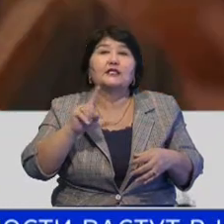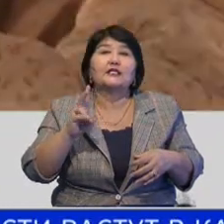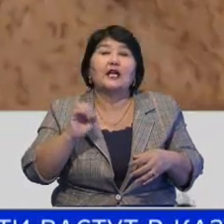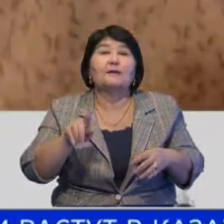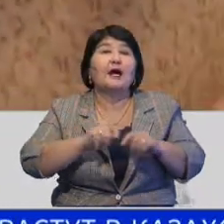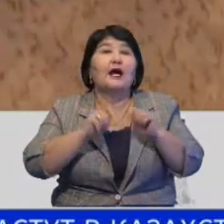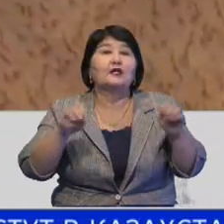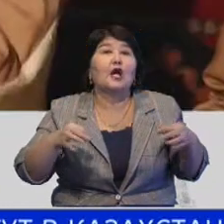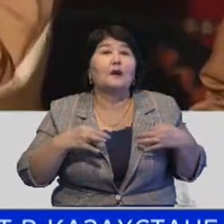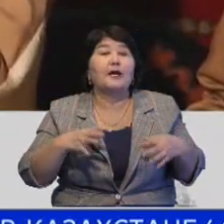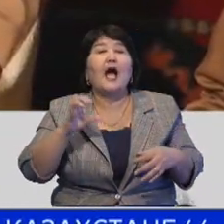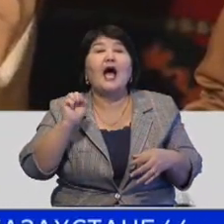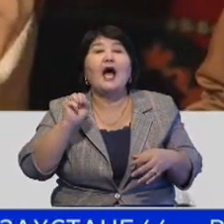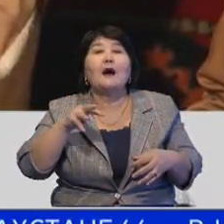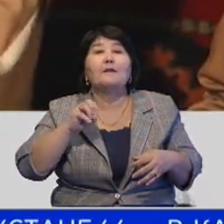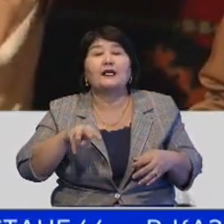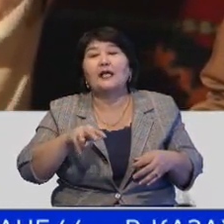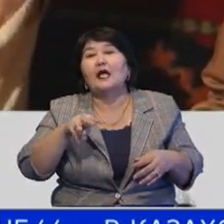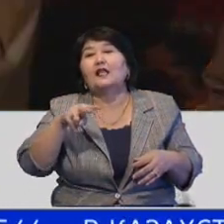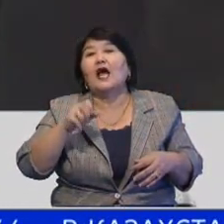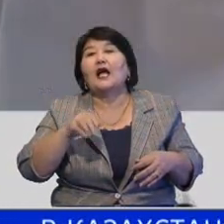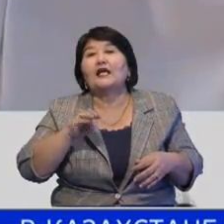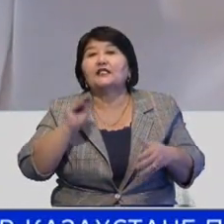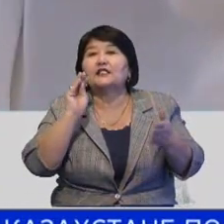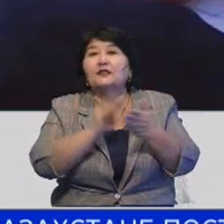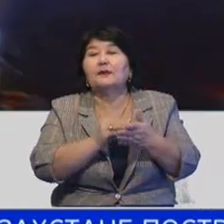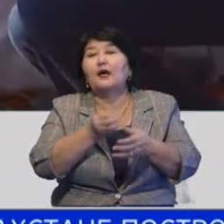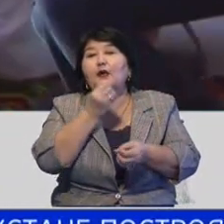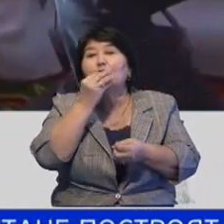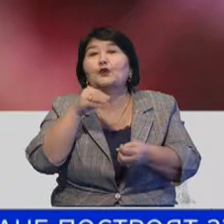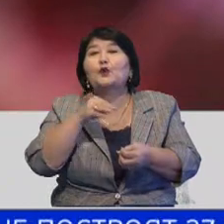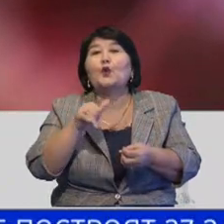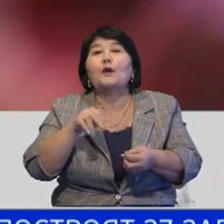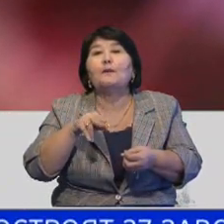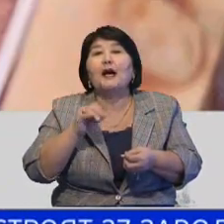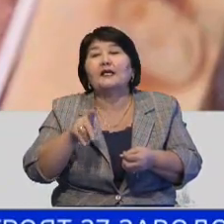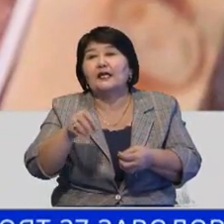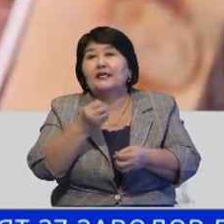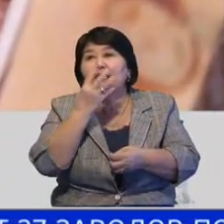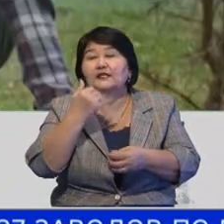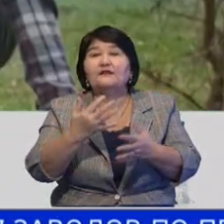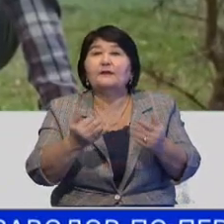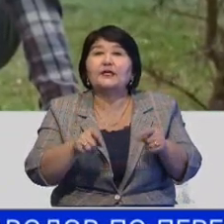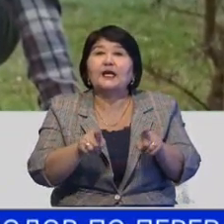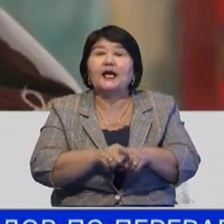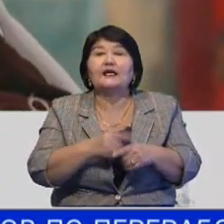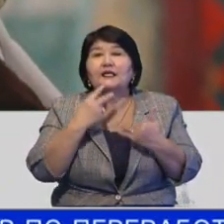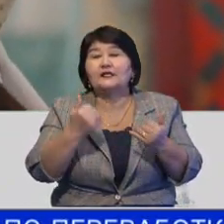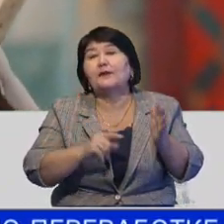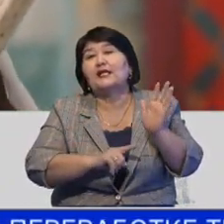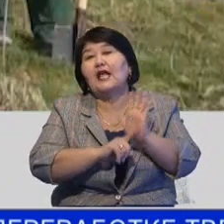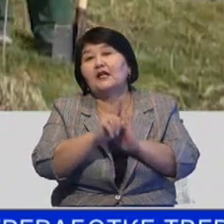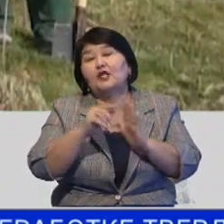традиции откроется праздником Амал логотипом науро номы станут тюльпаны с древних врем эти цветы воспринимались как символ